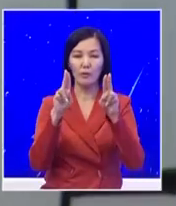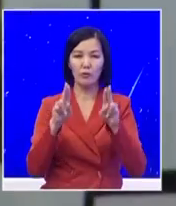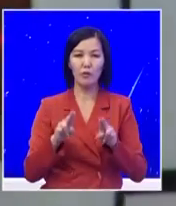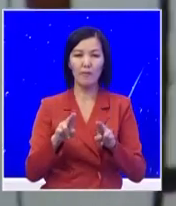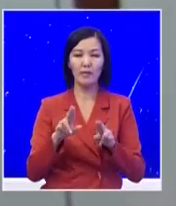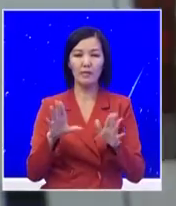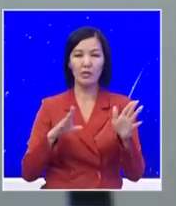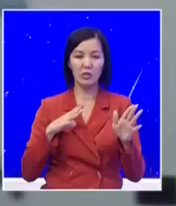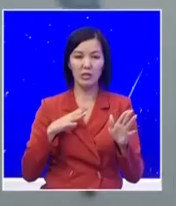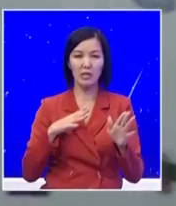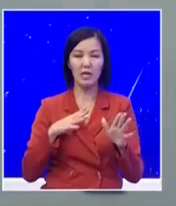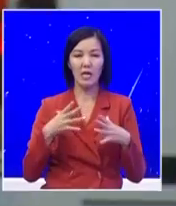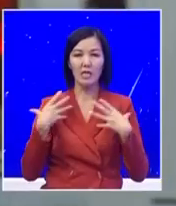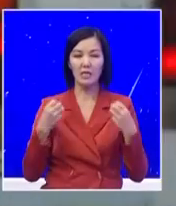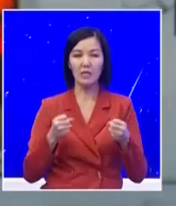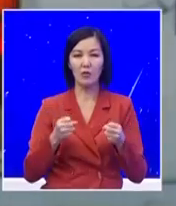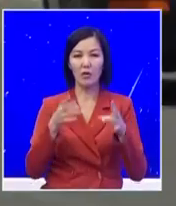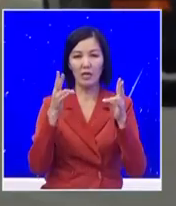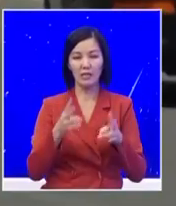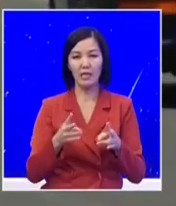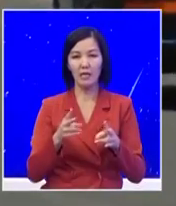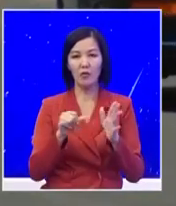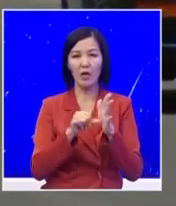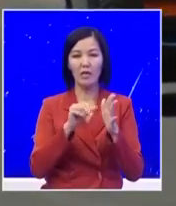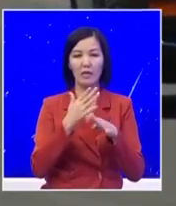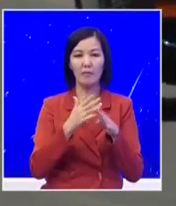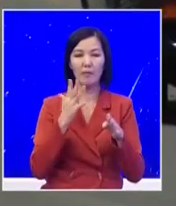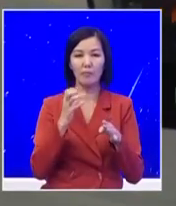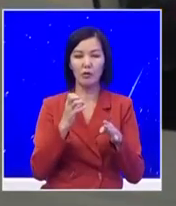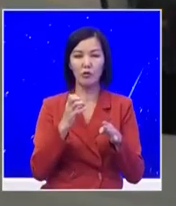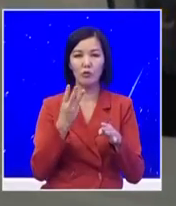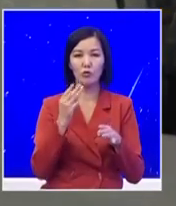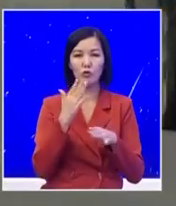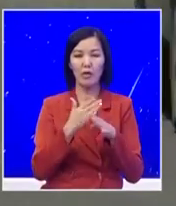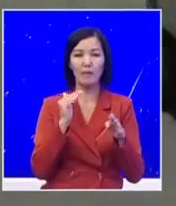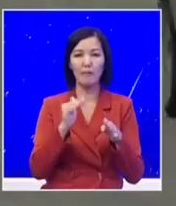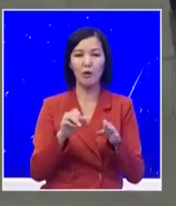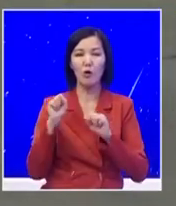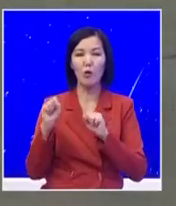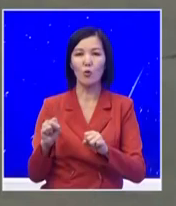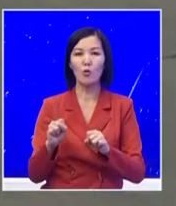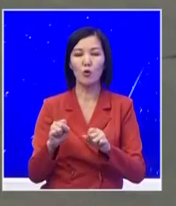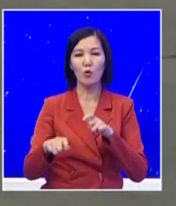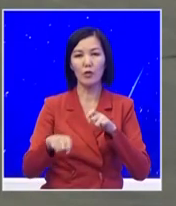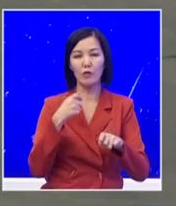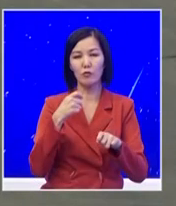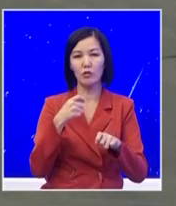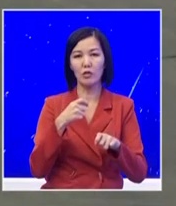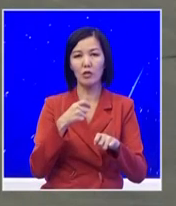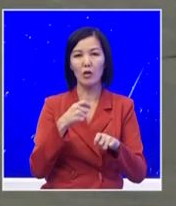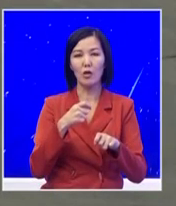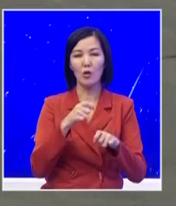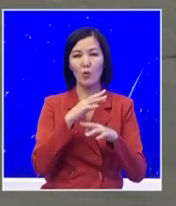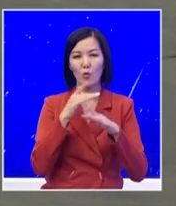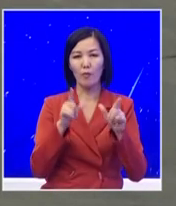басынан денсаулыққа жеңіл зиян келтіру бойынша 6,5 мың, қол жұмсағаны үшін 3,5 мың, қорғау нұсқамасын бұзғандар сонша адам